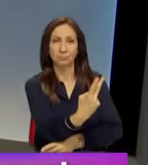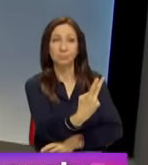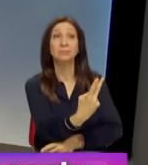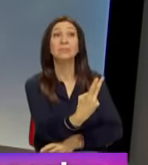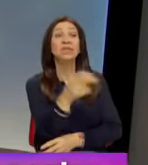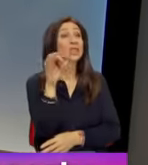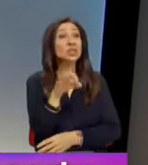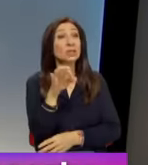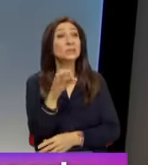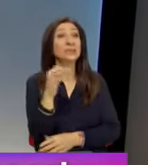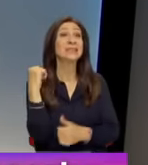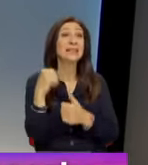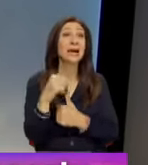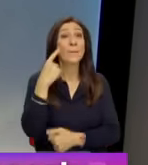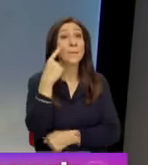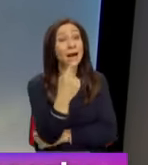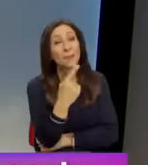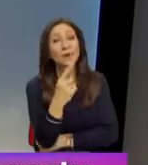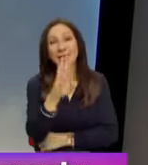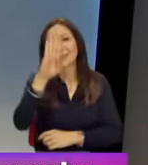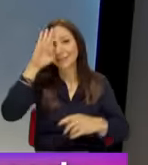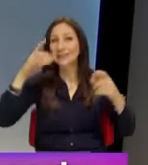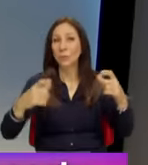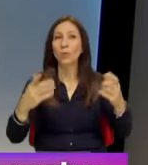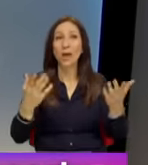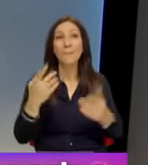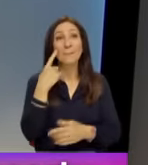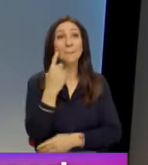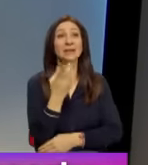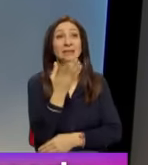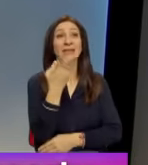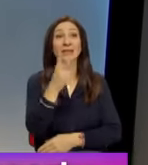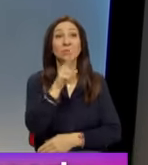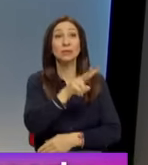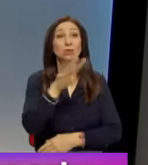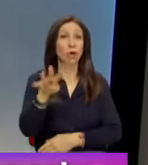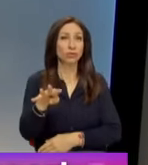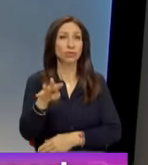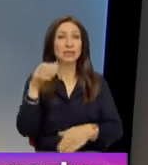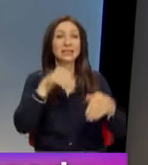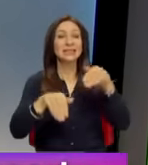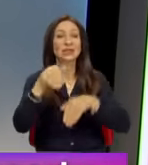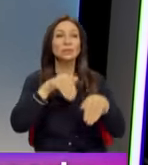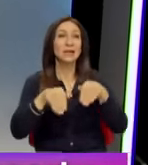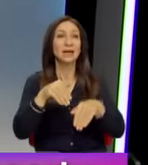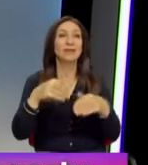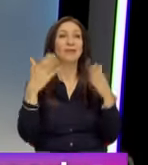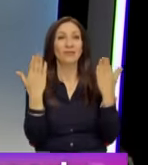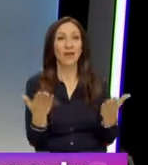sonuçlanmıştı. Şimdi bir kez daha bakalım mı İstanbul'a? Bakın 2024 seçimleri